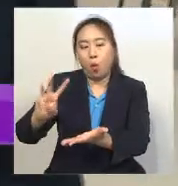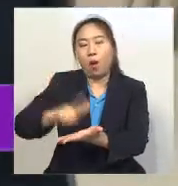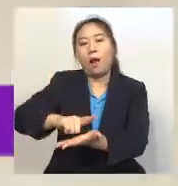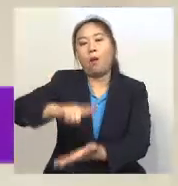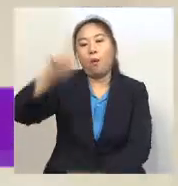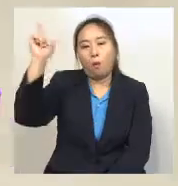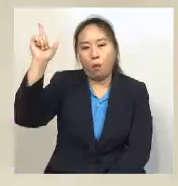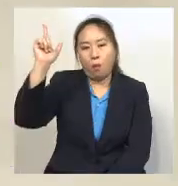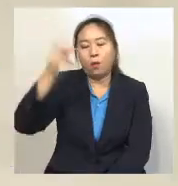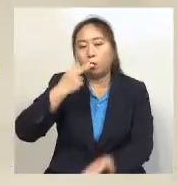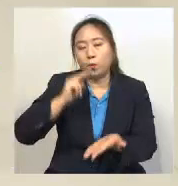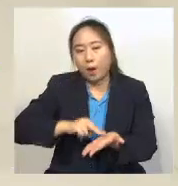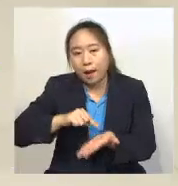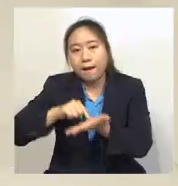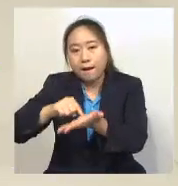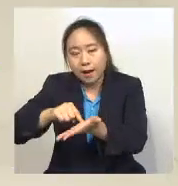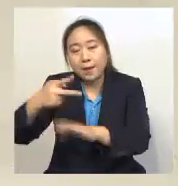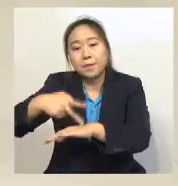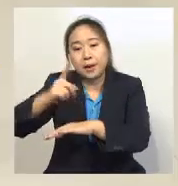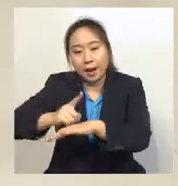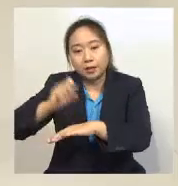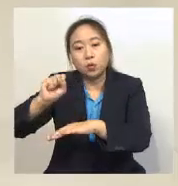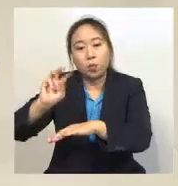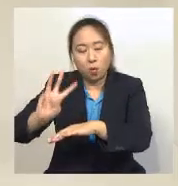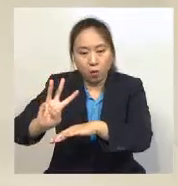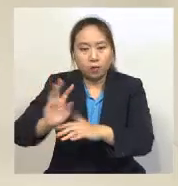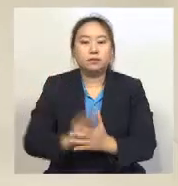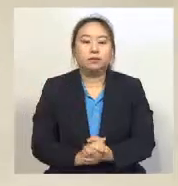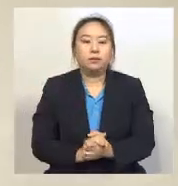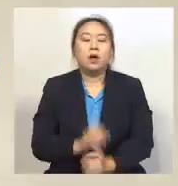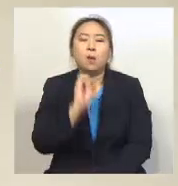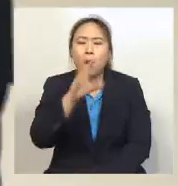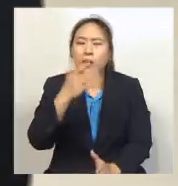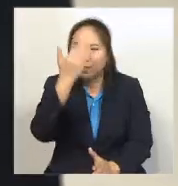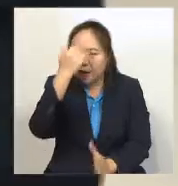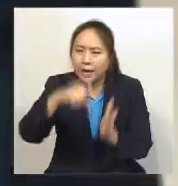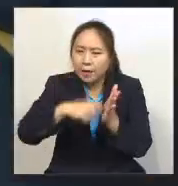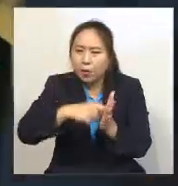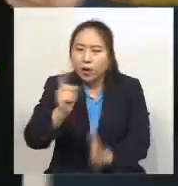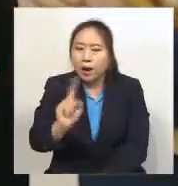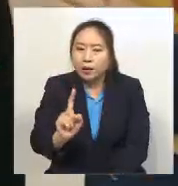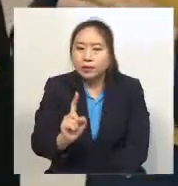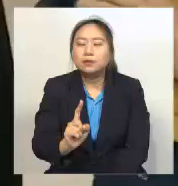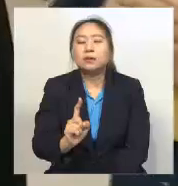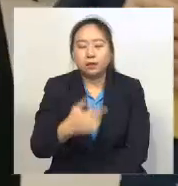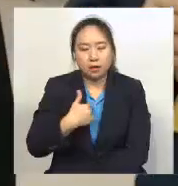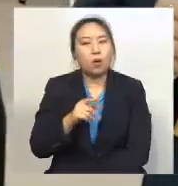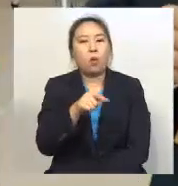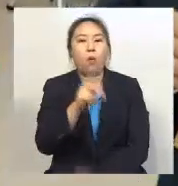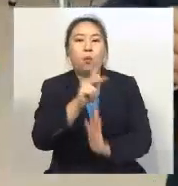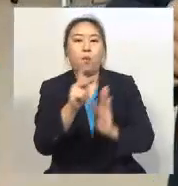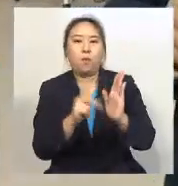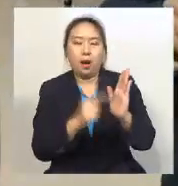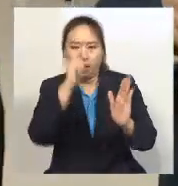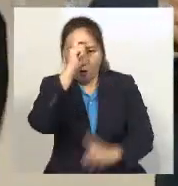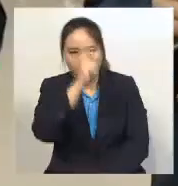ภากับนายพรเพชรวิชิตชลชัยประธานวุฒิสภาโดยระบุเหตุผลของการลาออกนะคะว่าต้องเคารพในก